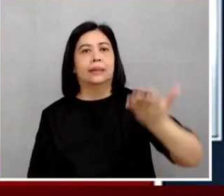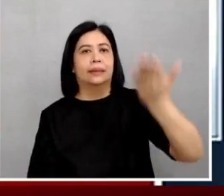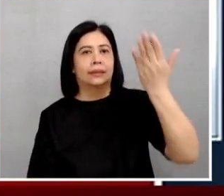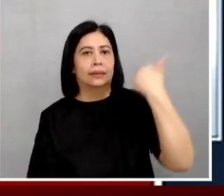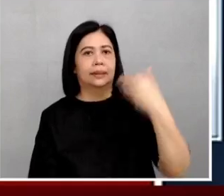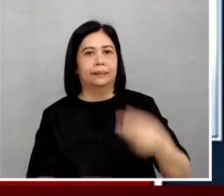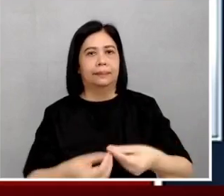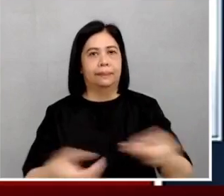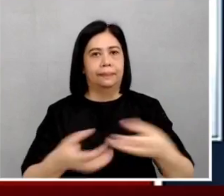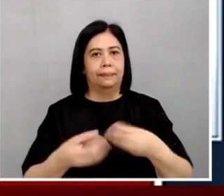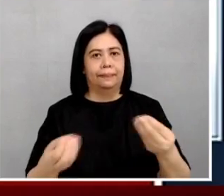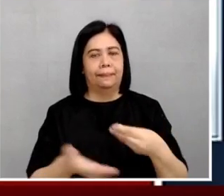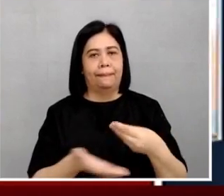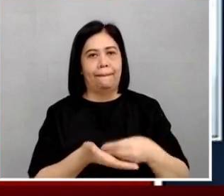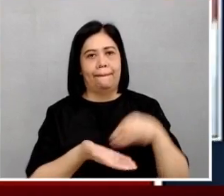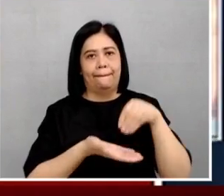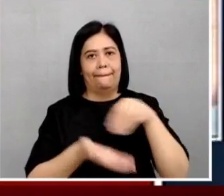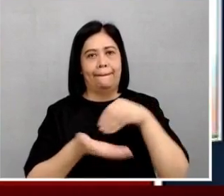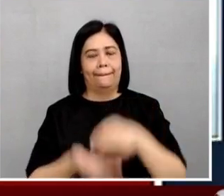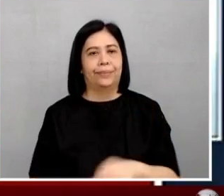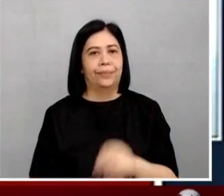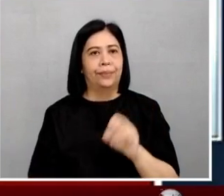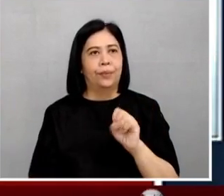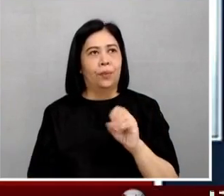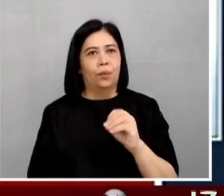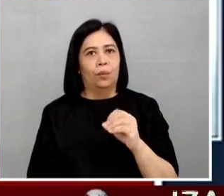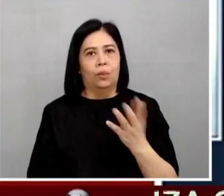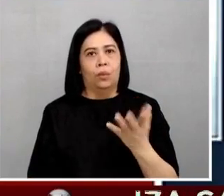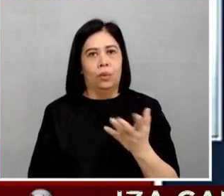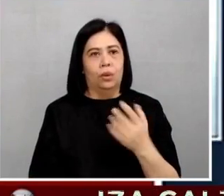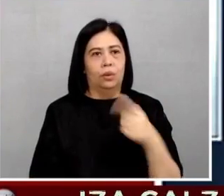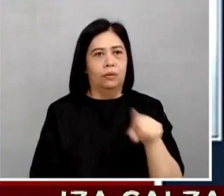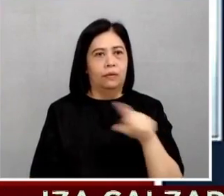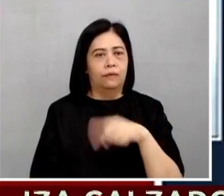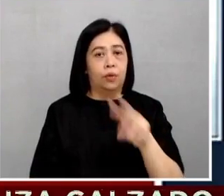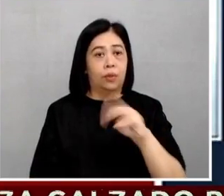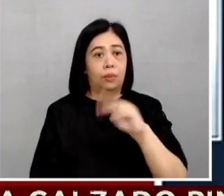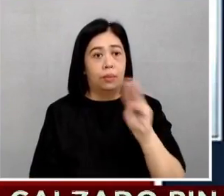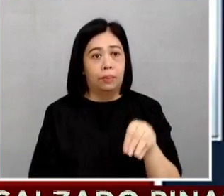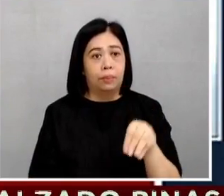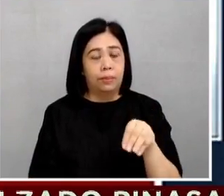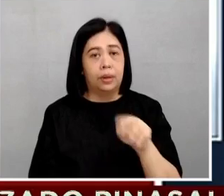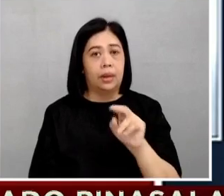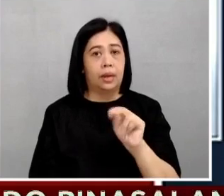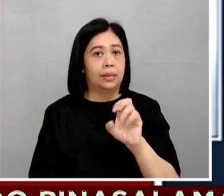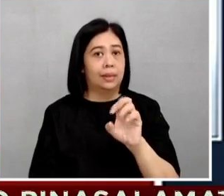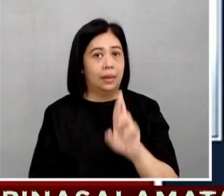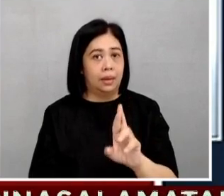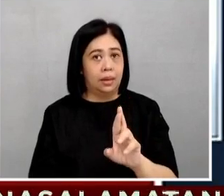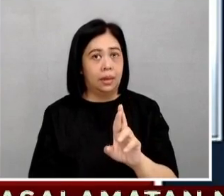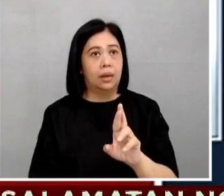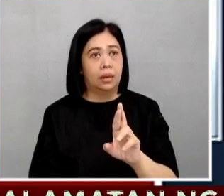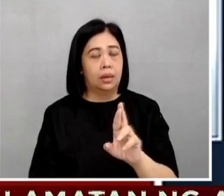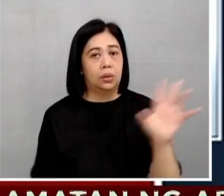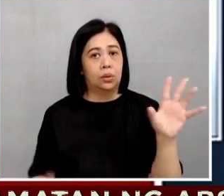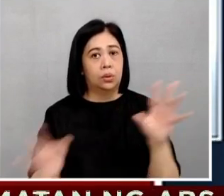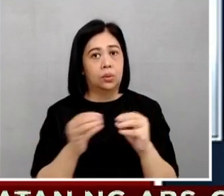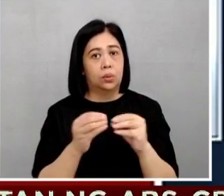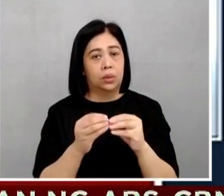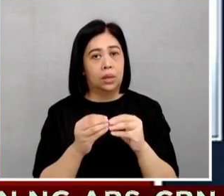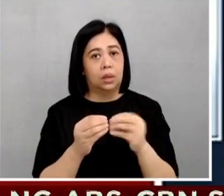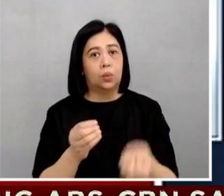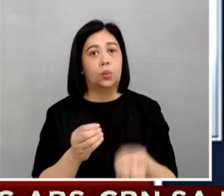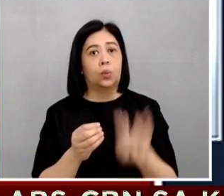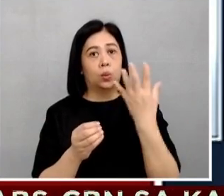ng ayuda. So sa for the Metro Manila or sa NCR, ang total po ng halaga po